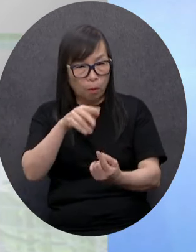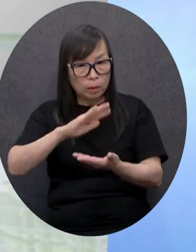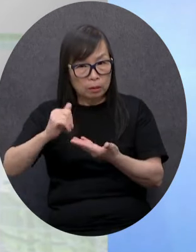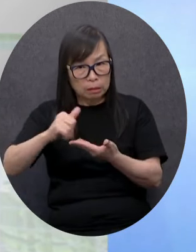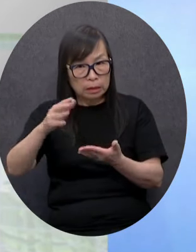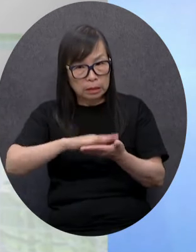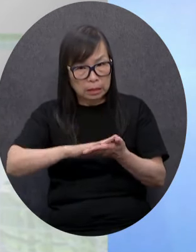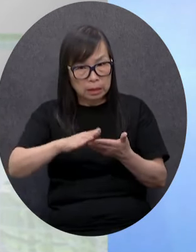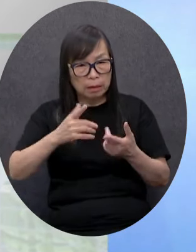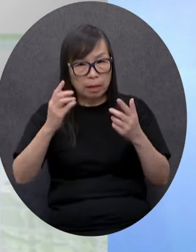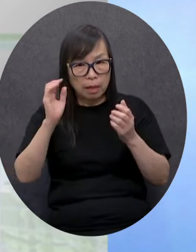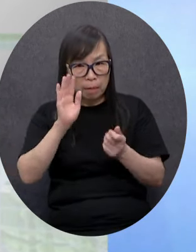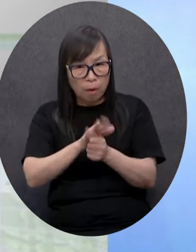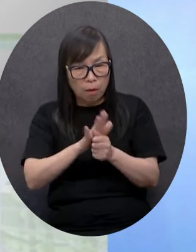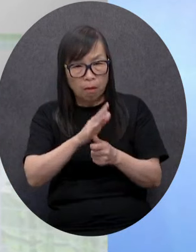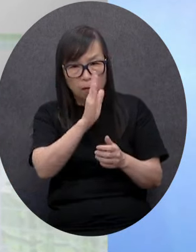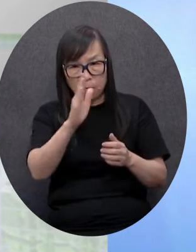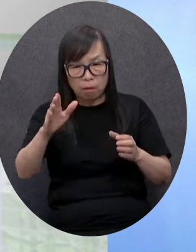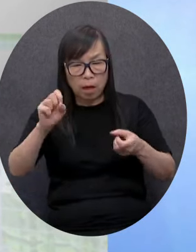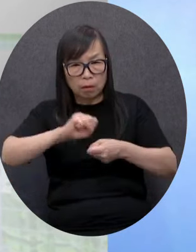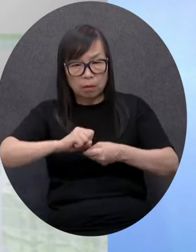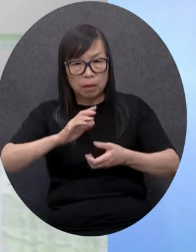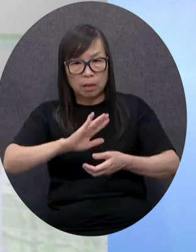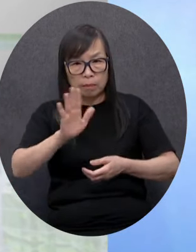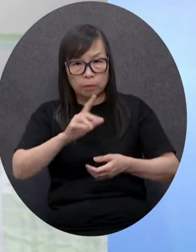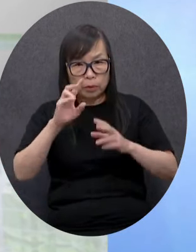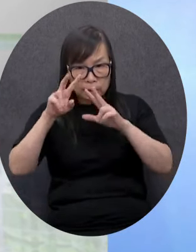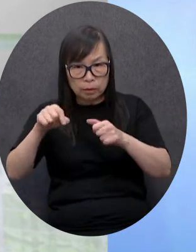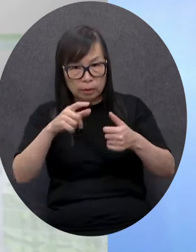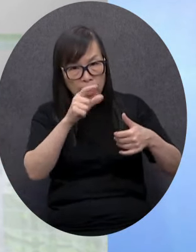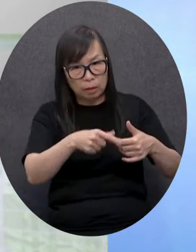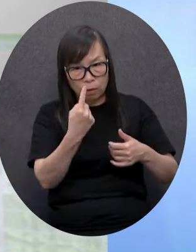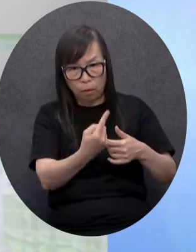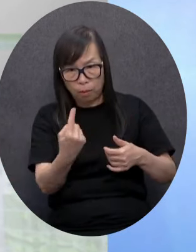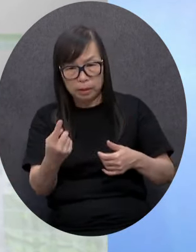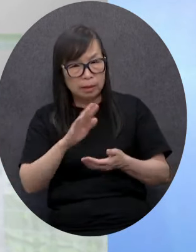事实和协助加强各方合作等，不会调查个别事件。